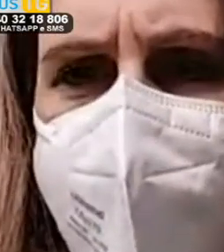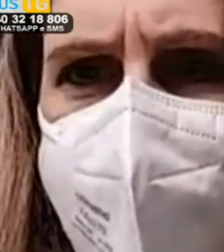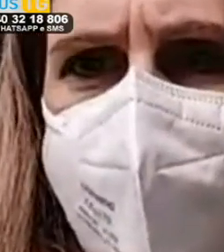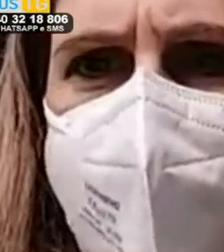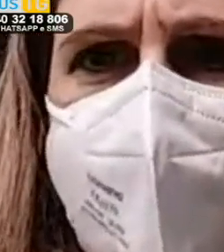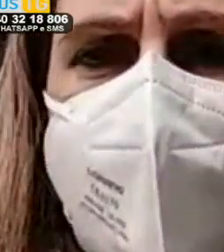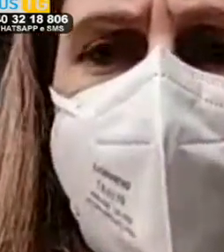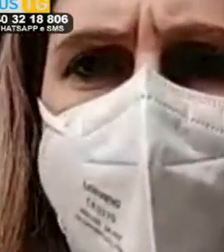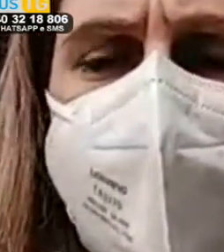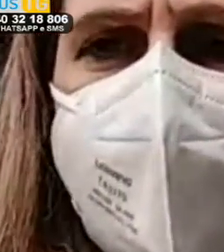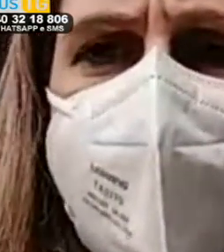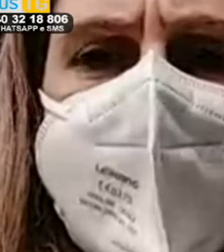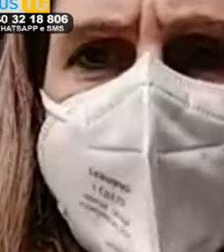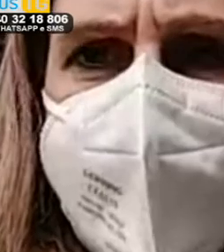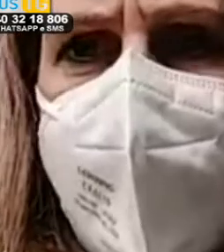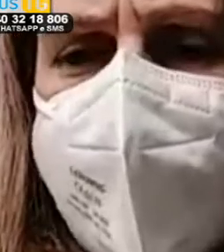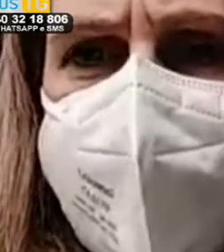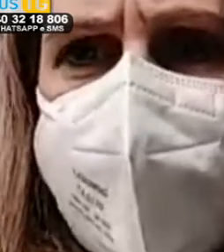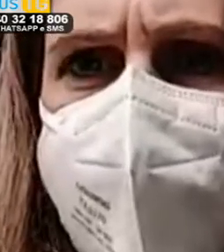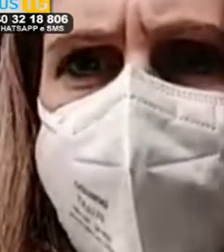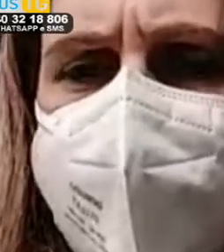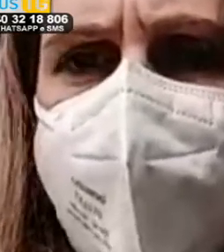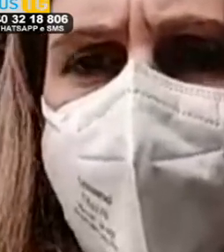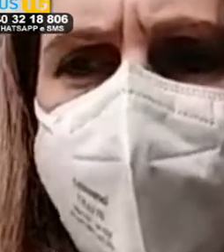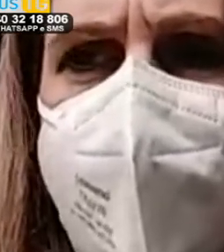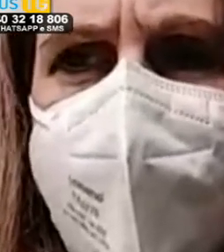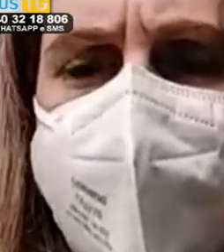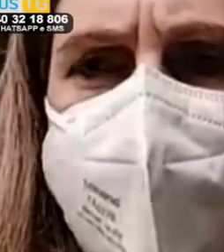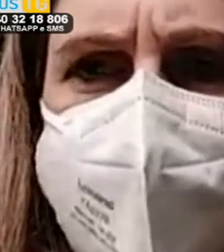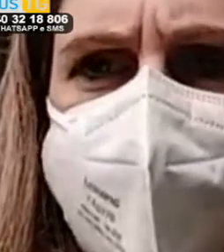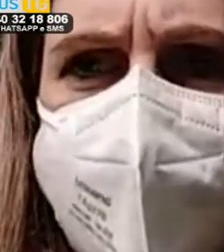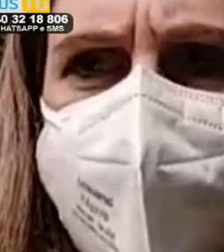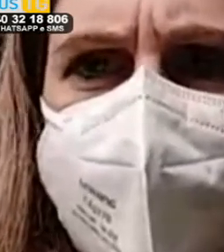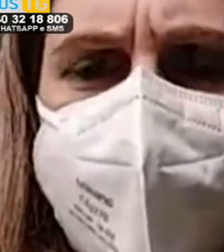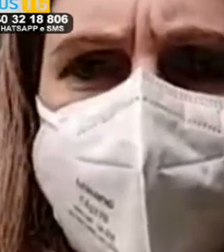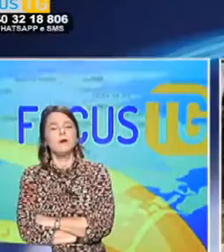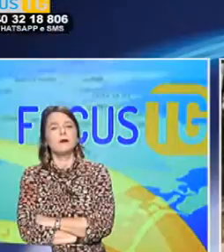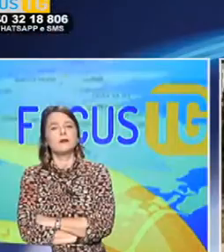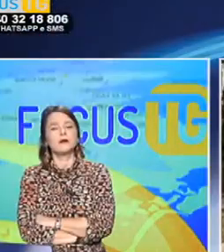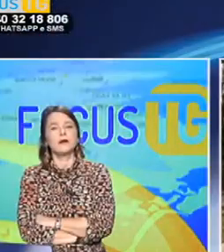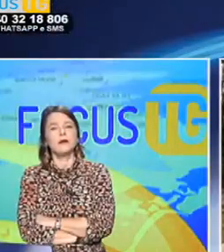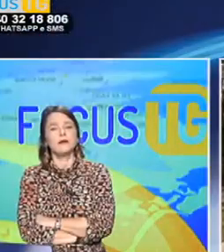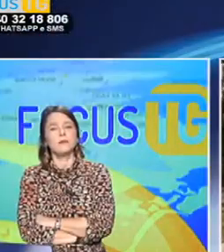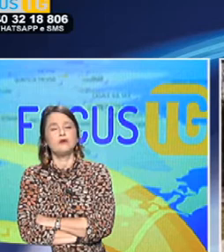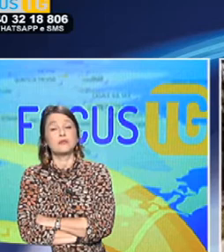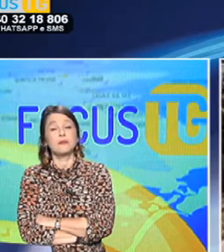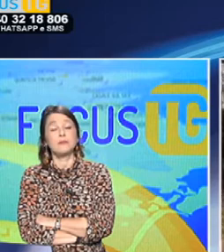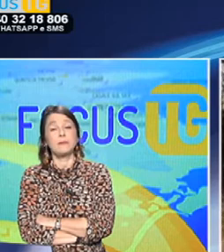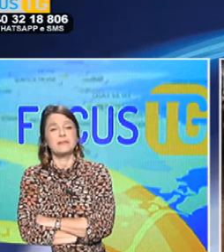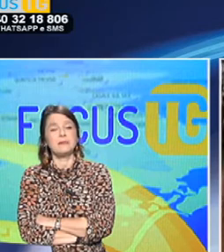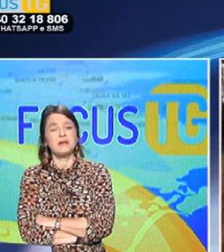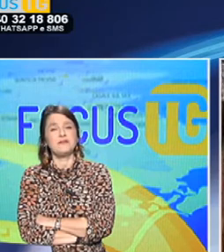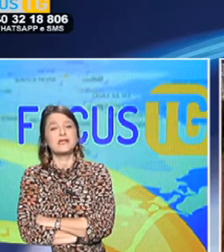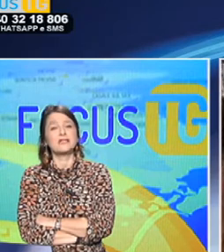almeno nell'orario di pranzo a partire dal prossimo mese. Però so che appunto c'è stata